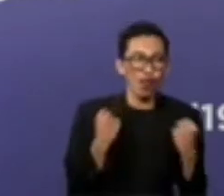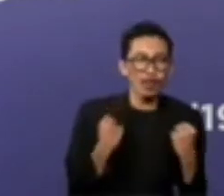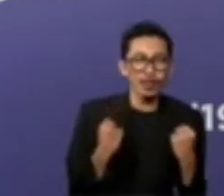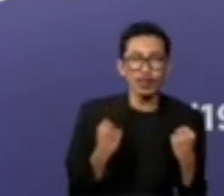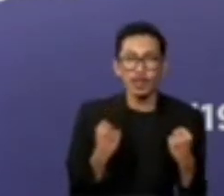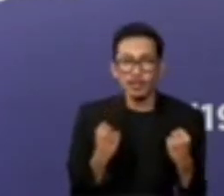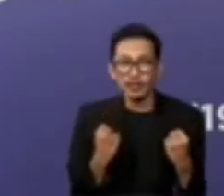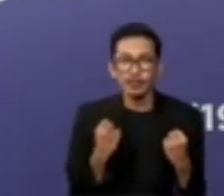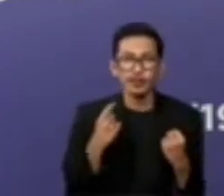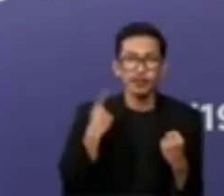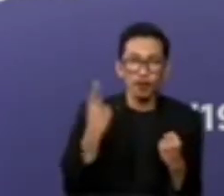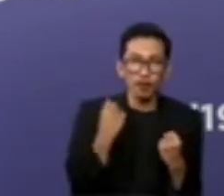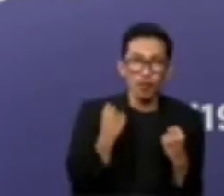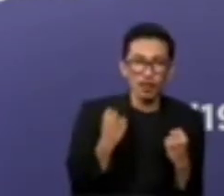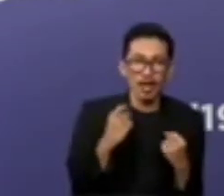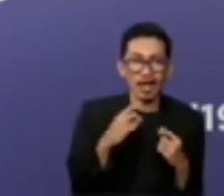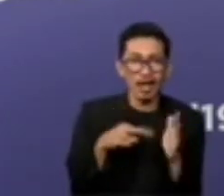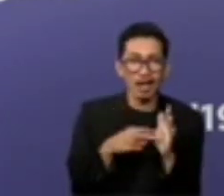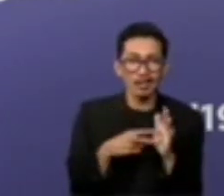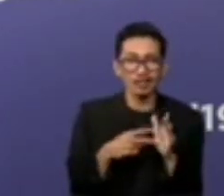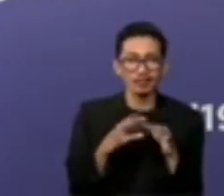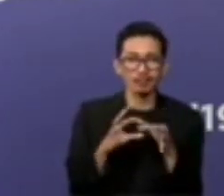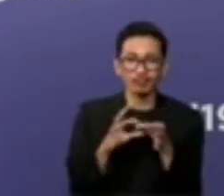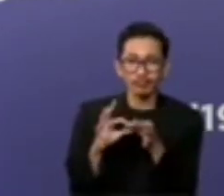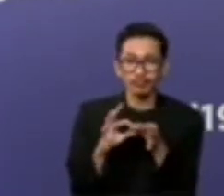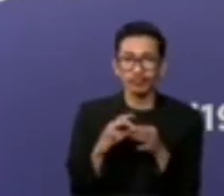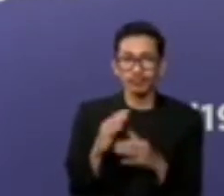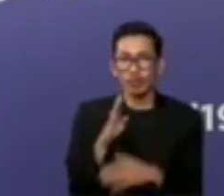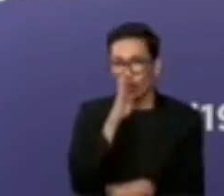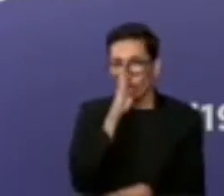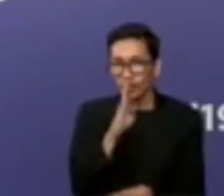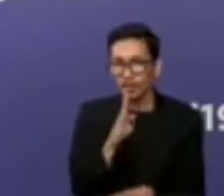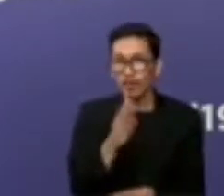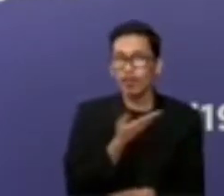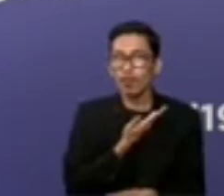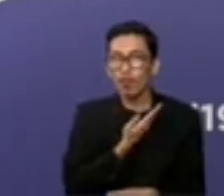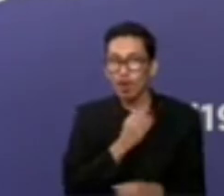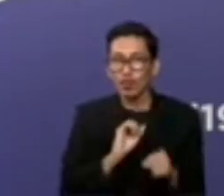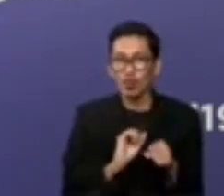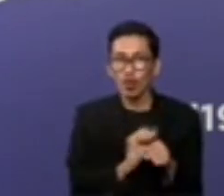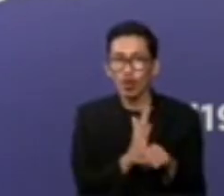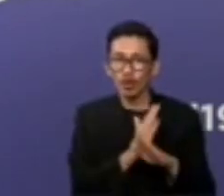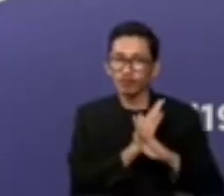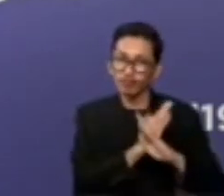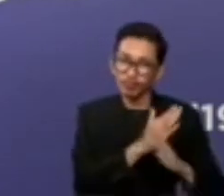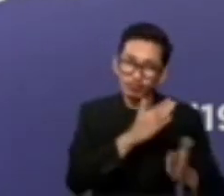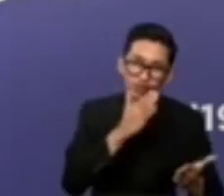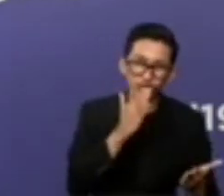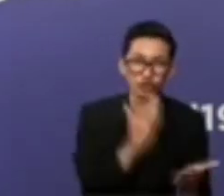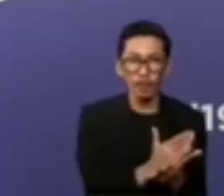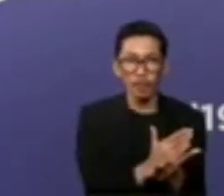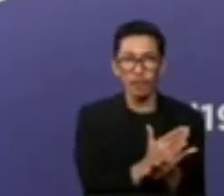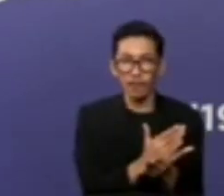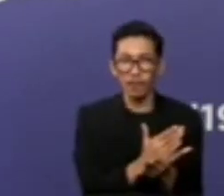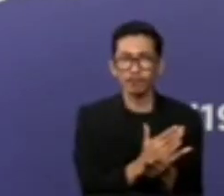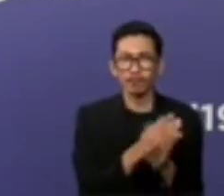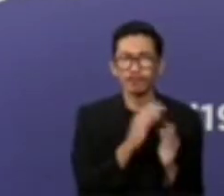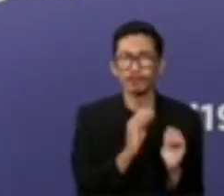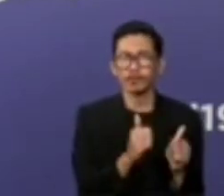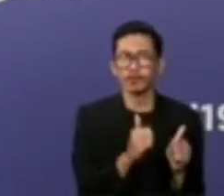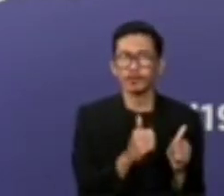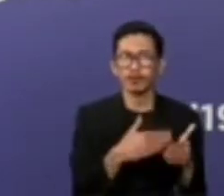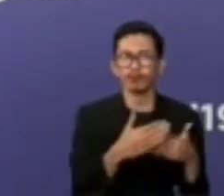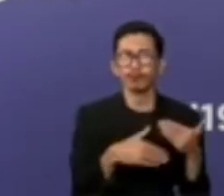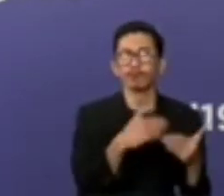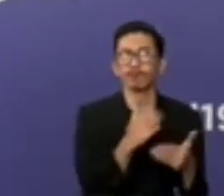pegang, maka komitmen kita bersama untuk memutuskan rantai penularan COVID-19 akan lebih